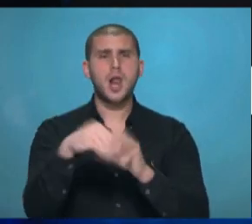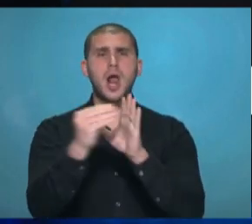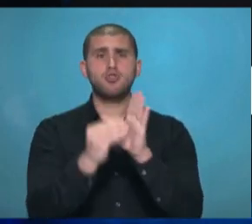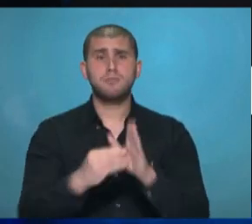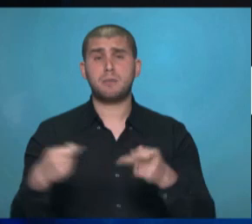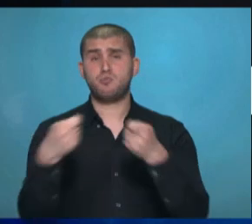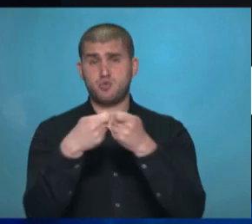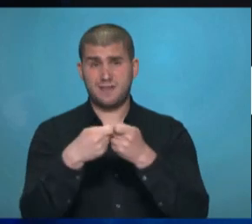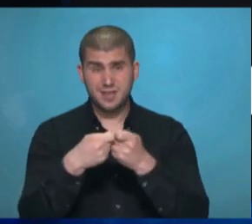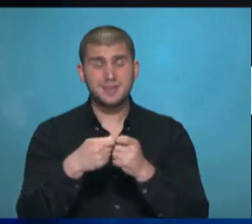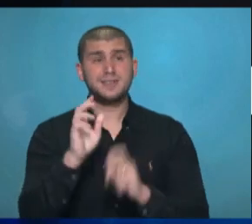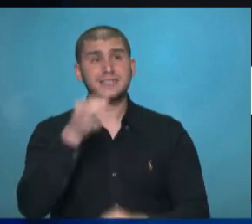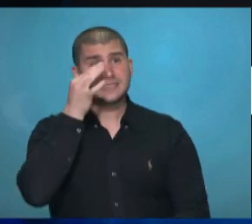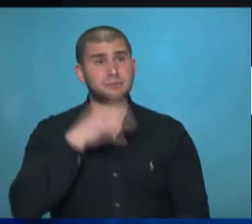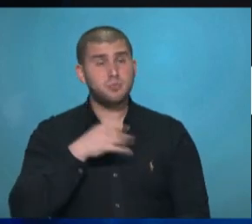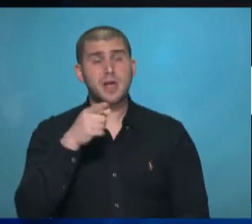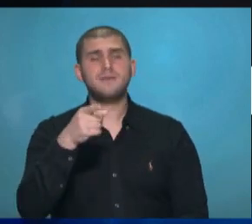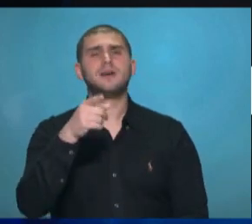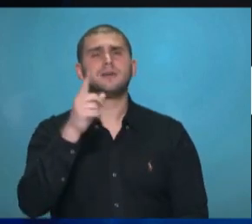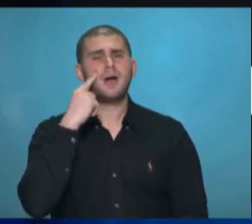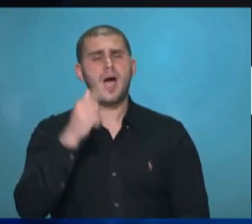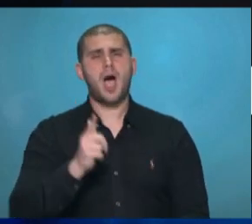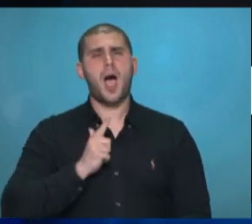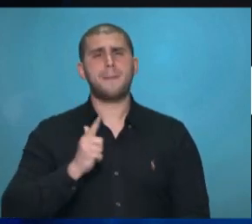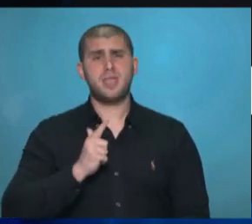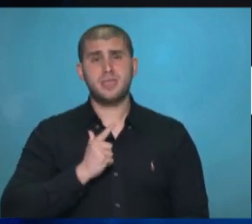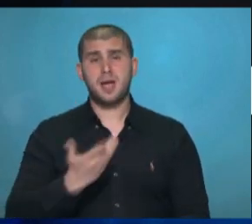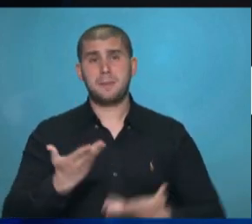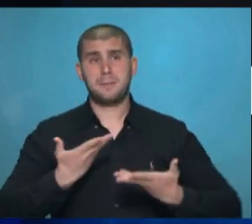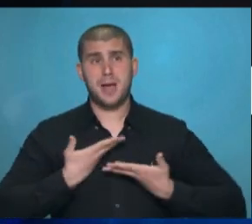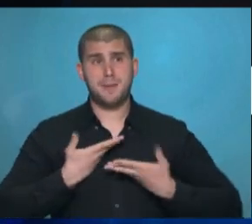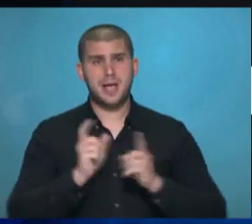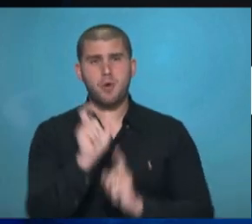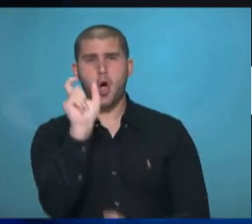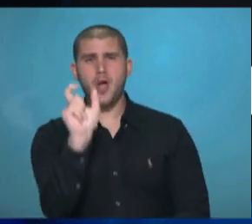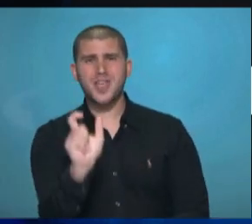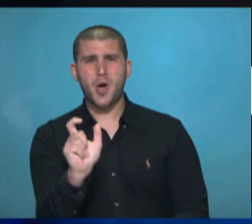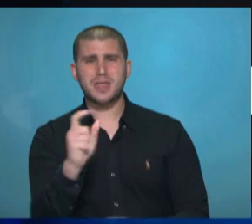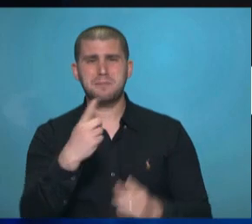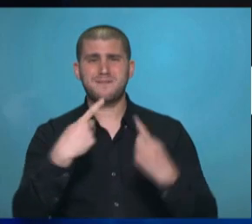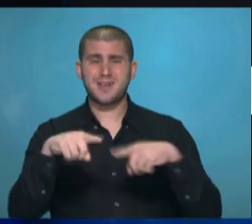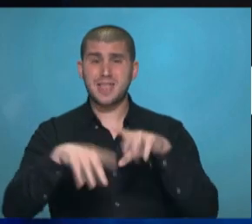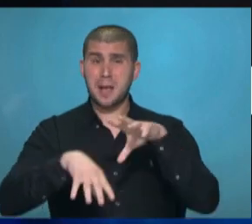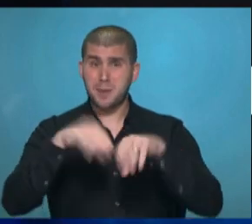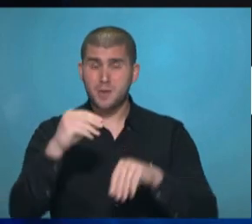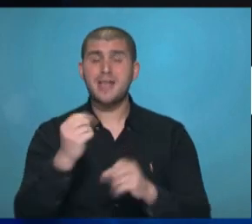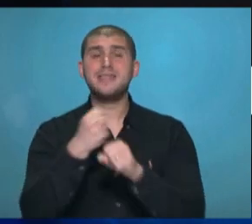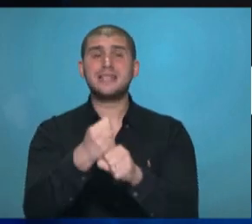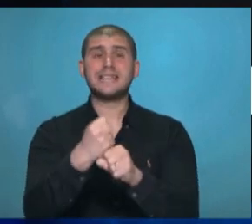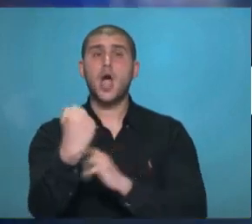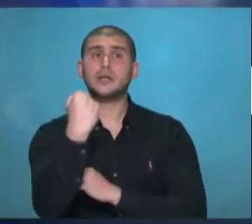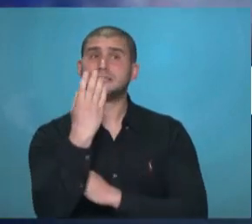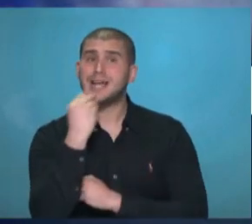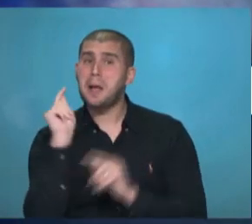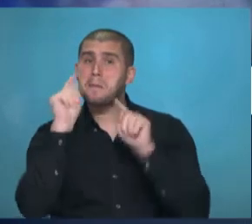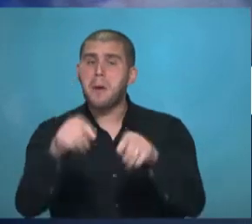סימן אחד, שימי לב שבהמתנה לקבלת האותיות בוועדת הבחירות המרכזית, נציגי חוסן לישראל כלל לא